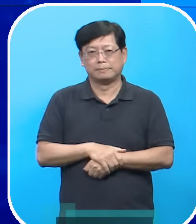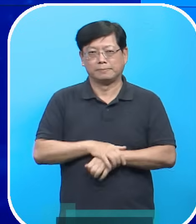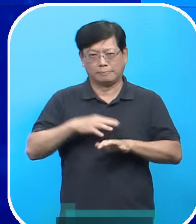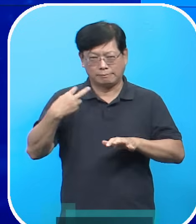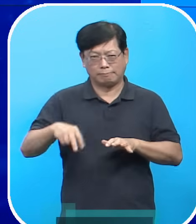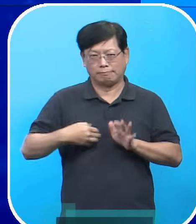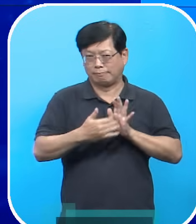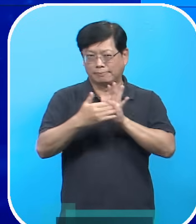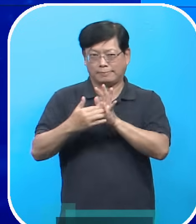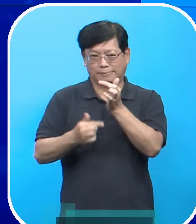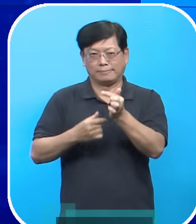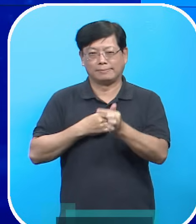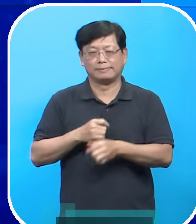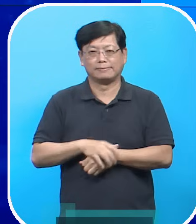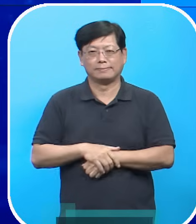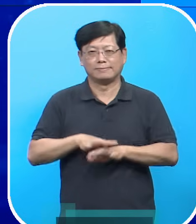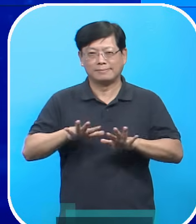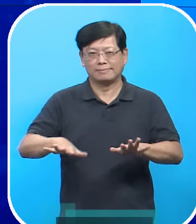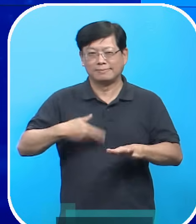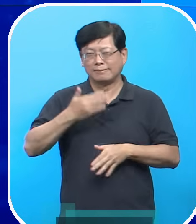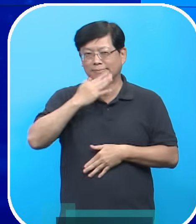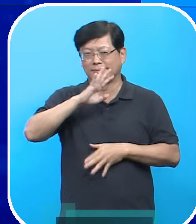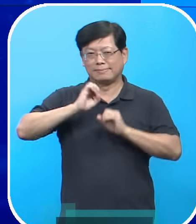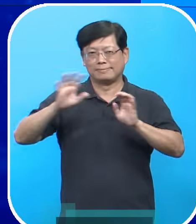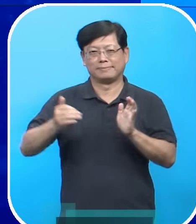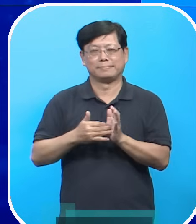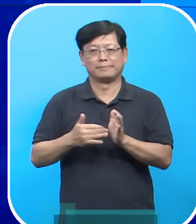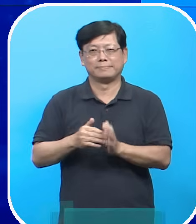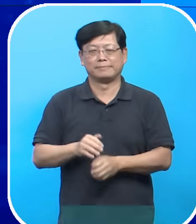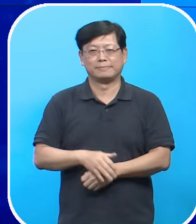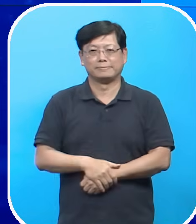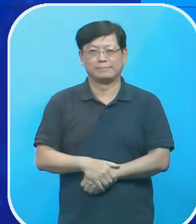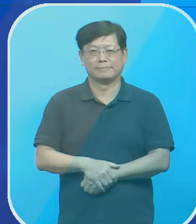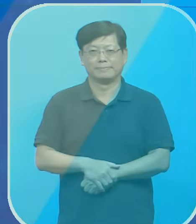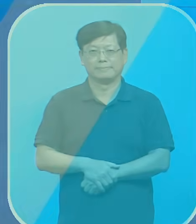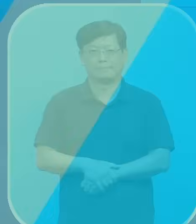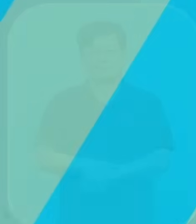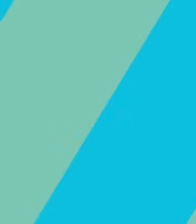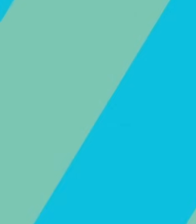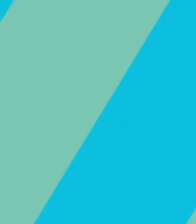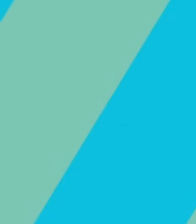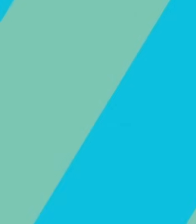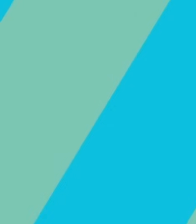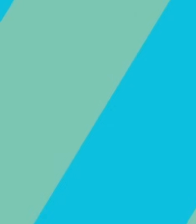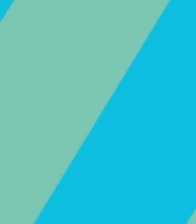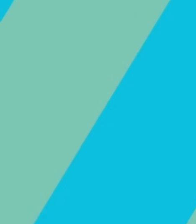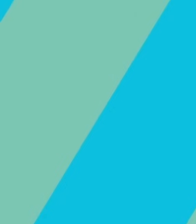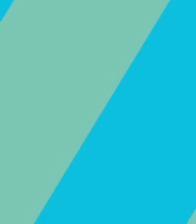并且做好防害准备。以上是中午的台风说明。